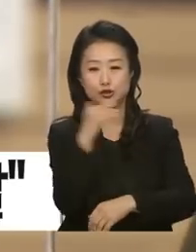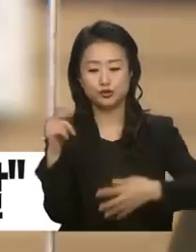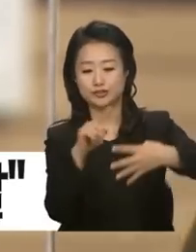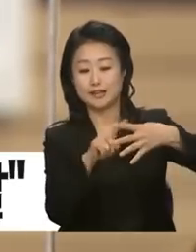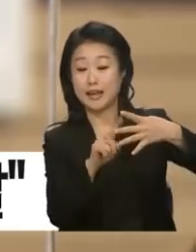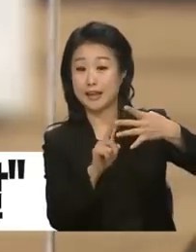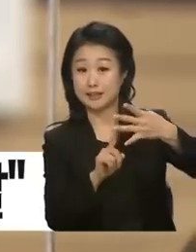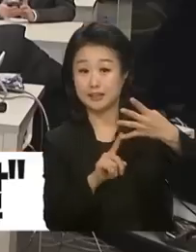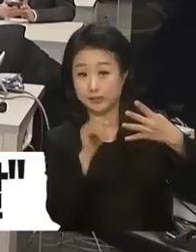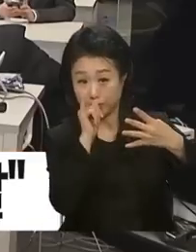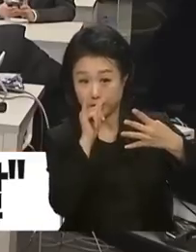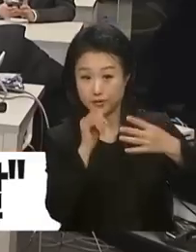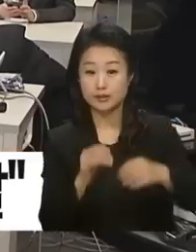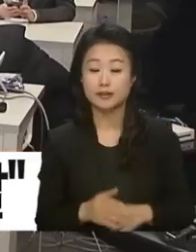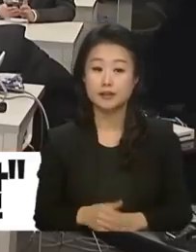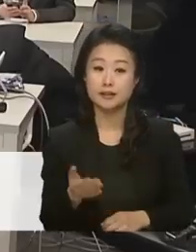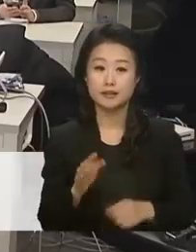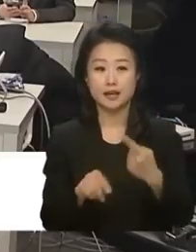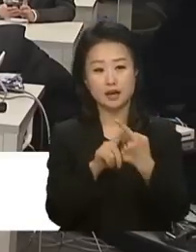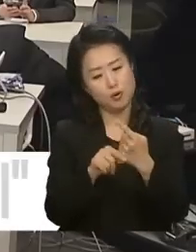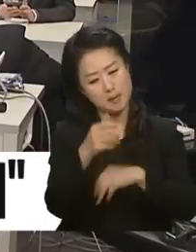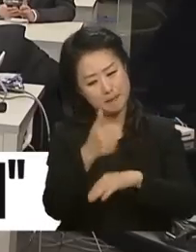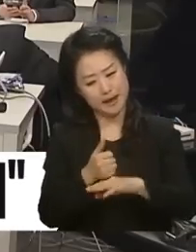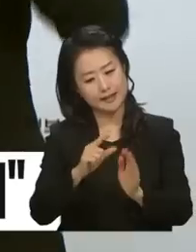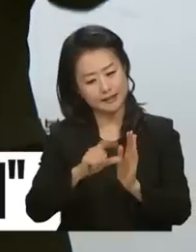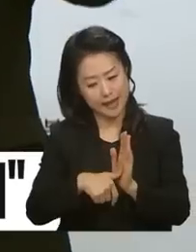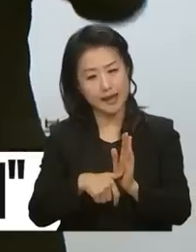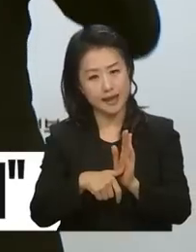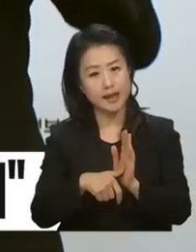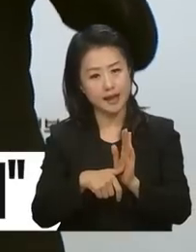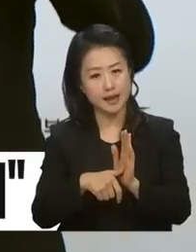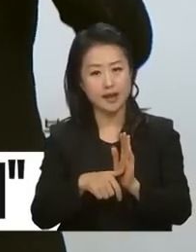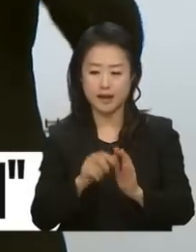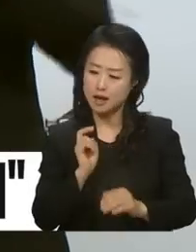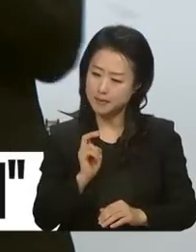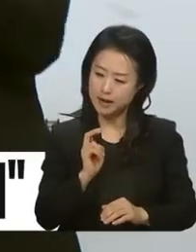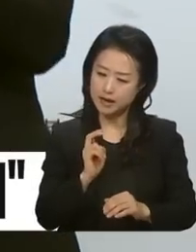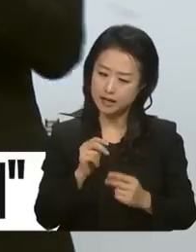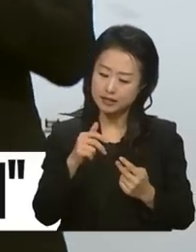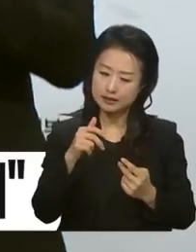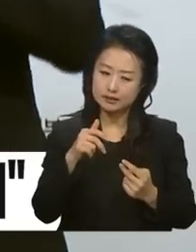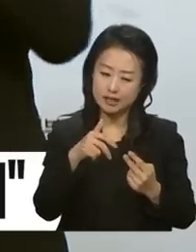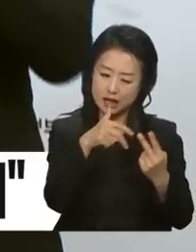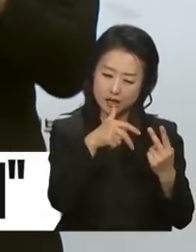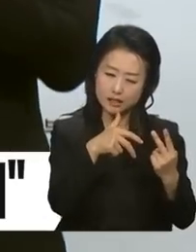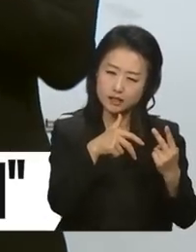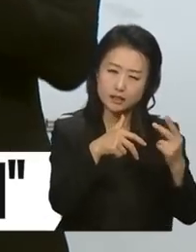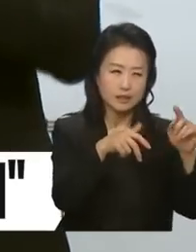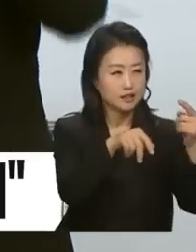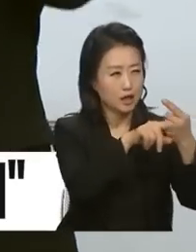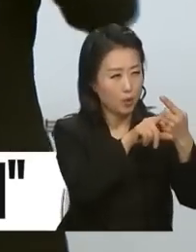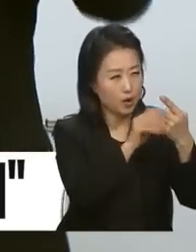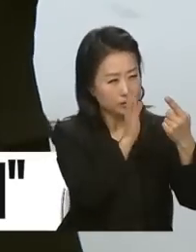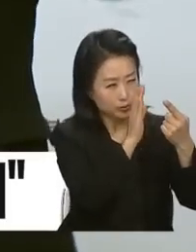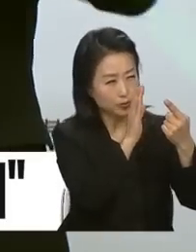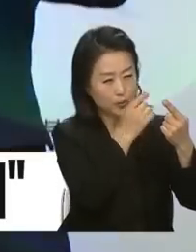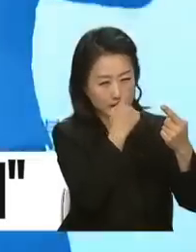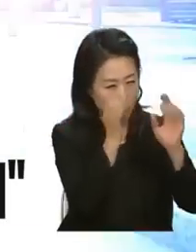이르면 1월 말. 1월 중 유행 정점이 오고 이후 2주 정도 모니터링 기간을 거치면 그쯤 될 것이란